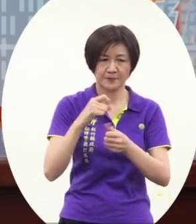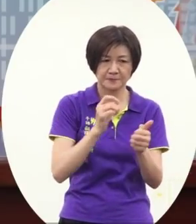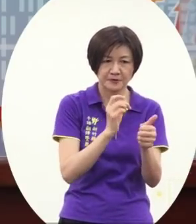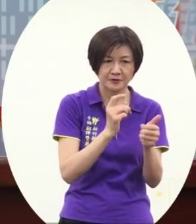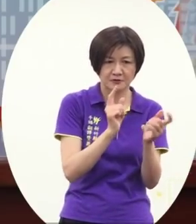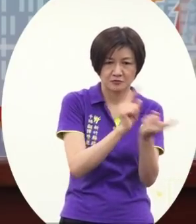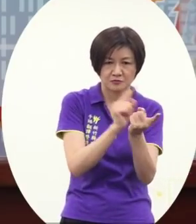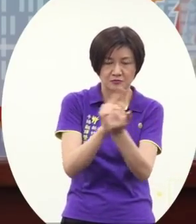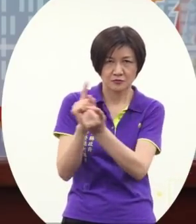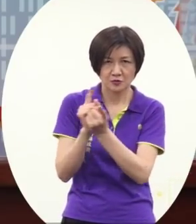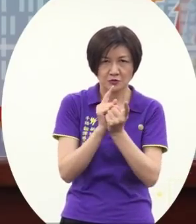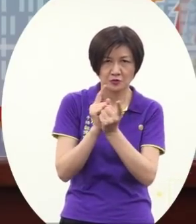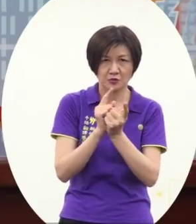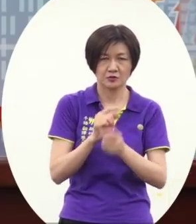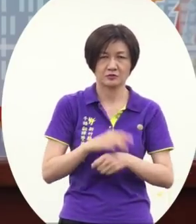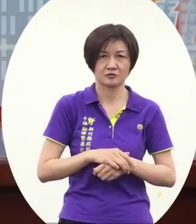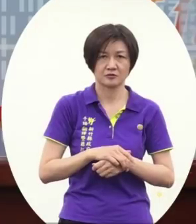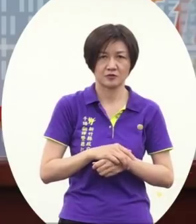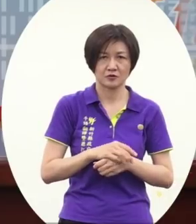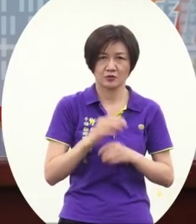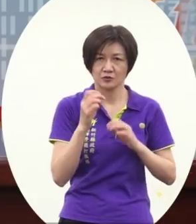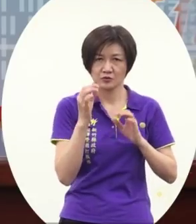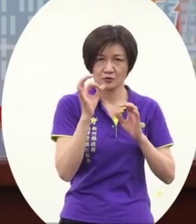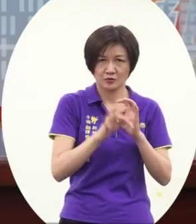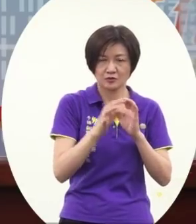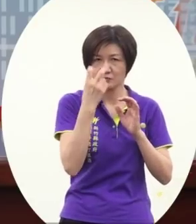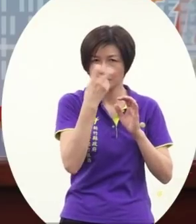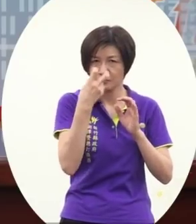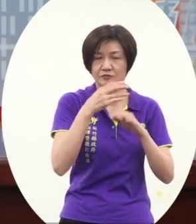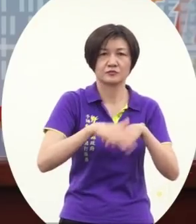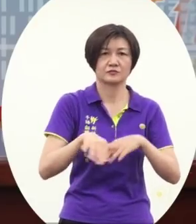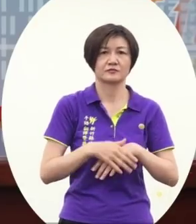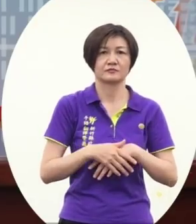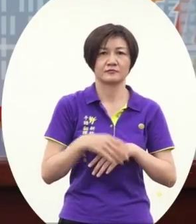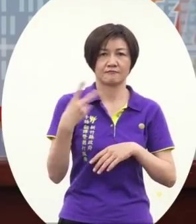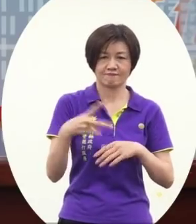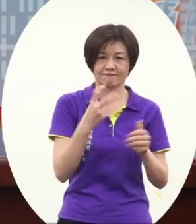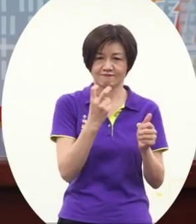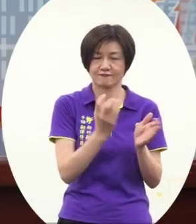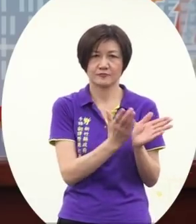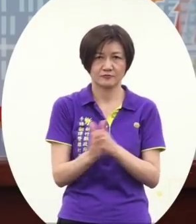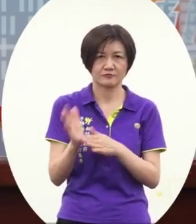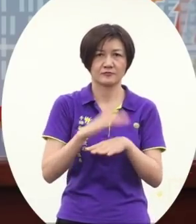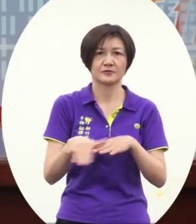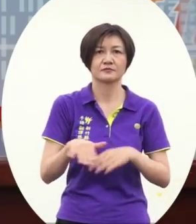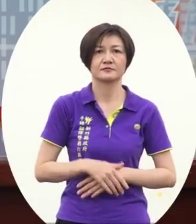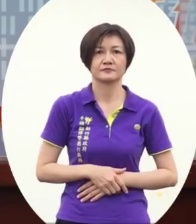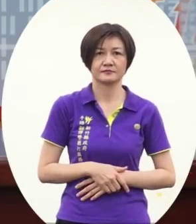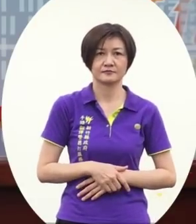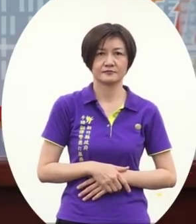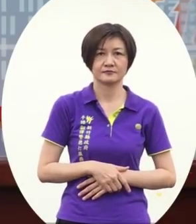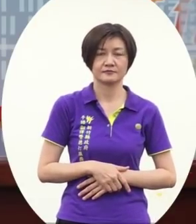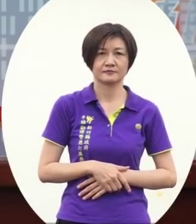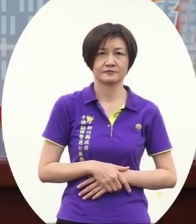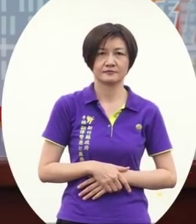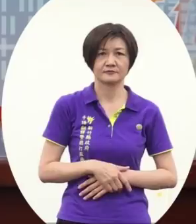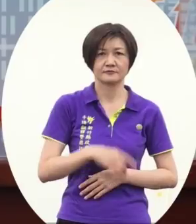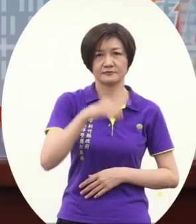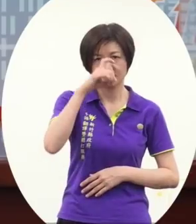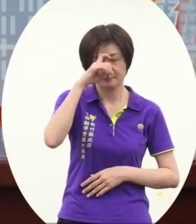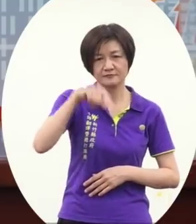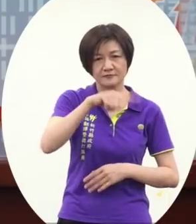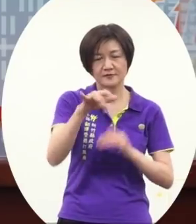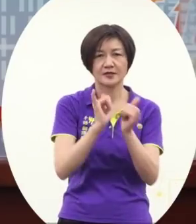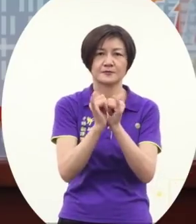员做强制的快筛跟强制的来管理。这无论如何都要请大家多多